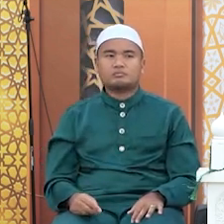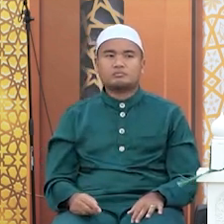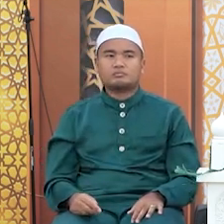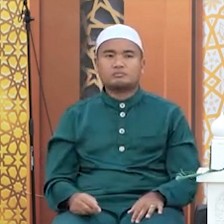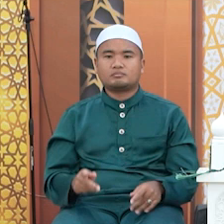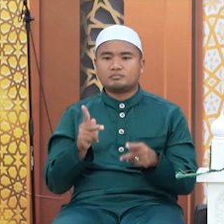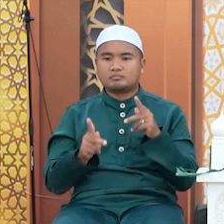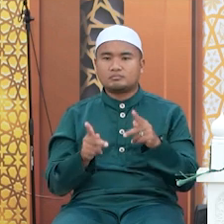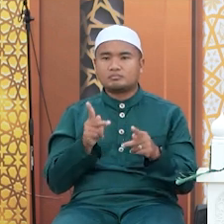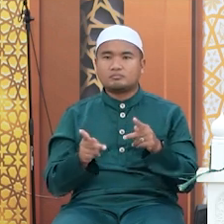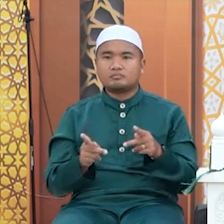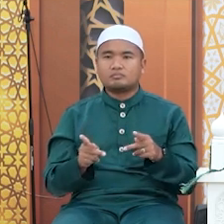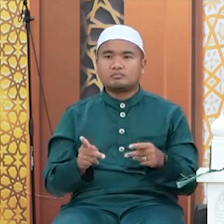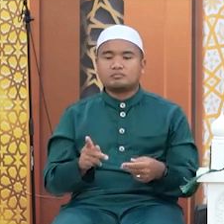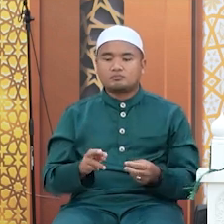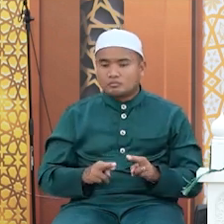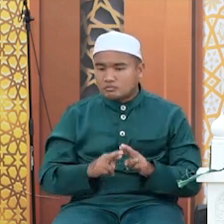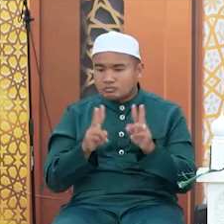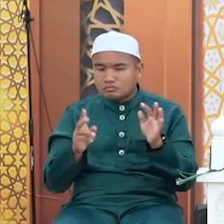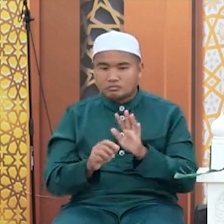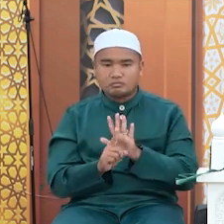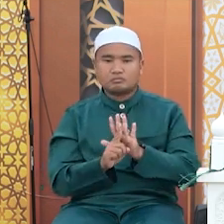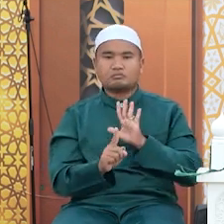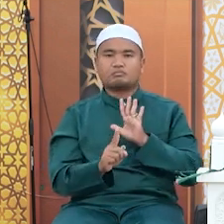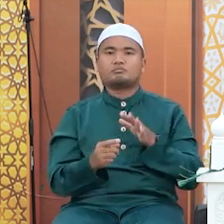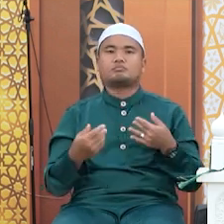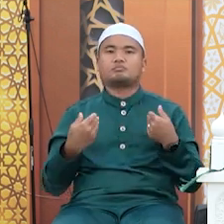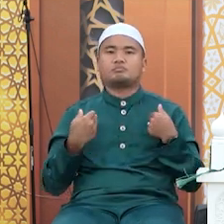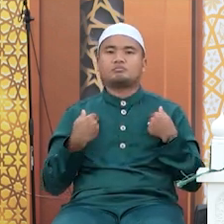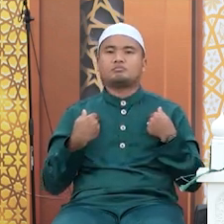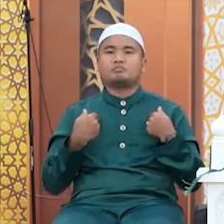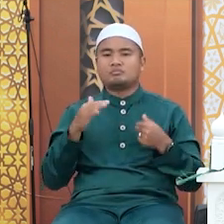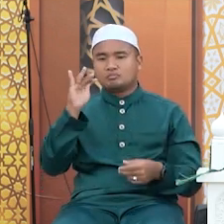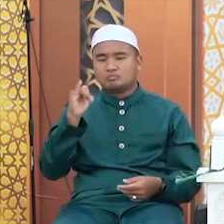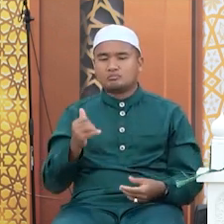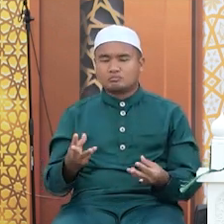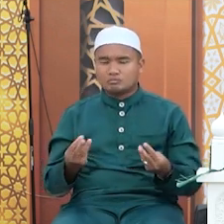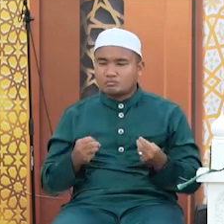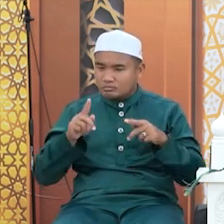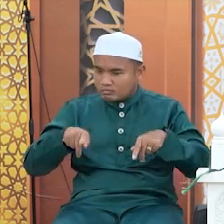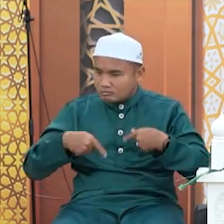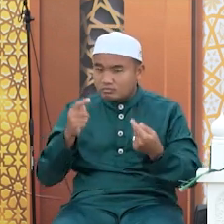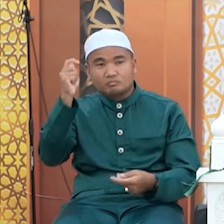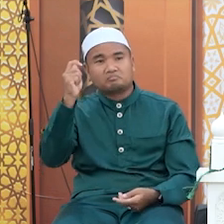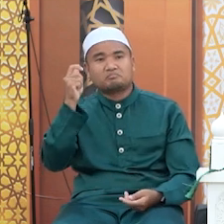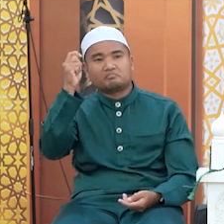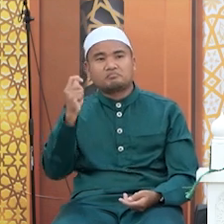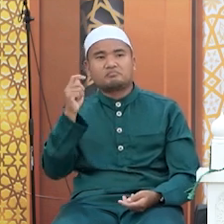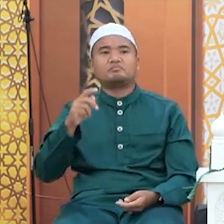tentu ada dalam ramah tu sakit perut, tahan nak buang air besar, air kecil. Ada yang